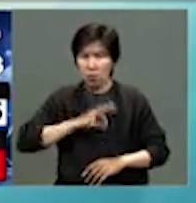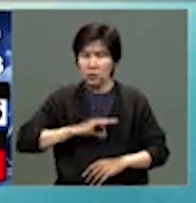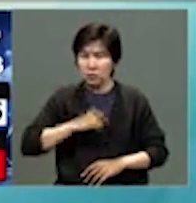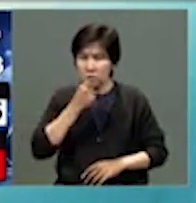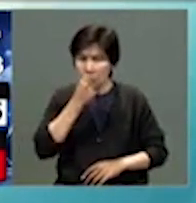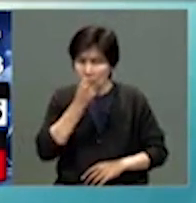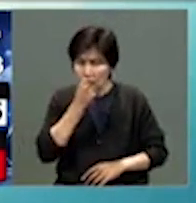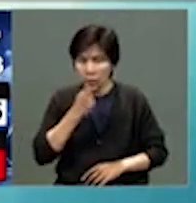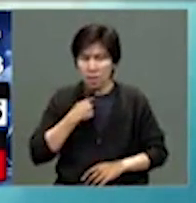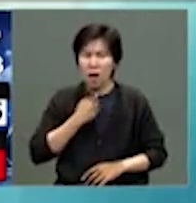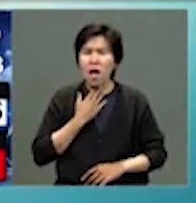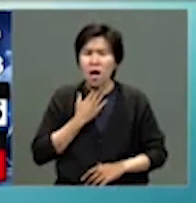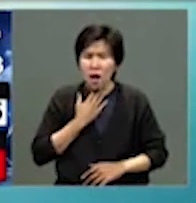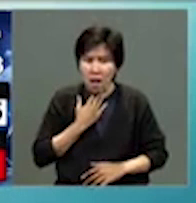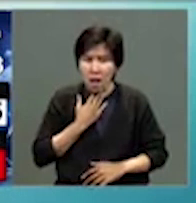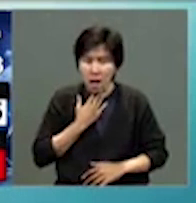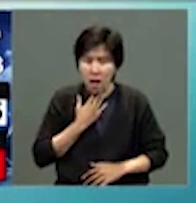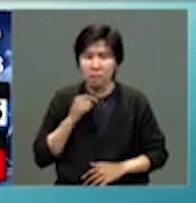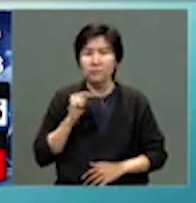เริ่มมีอาการไอและมีน้ำมูกก็ไปตรวจหาเชื้อวันที่8